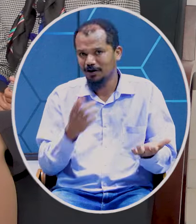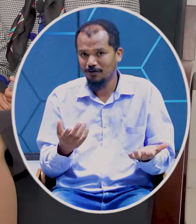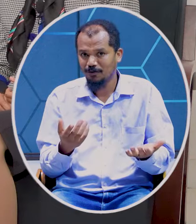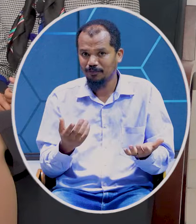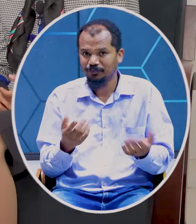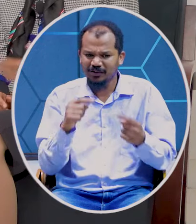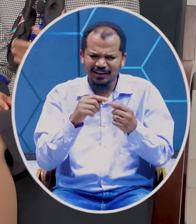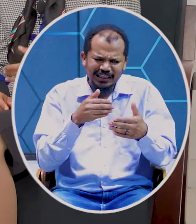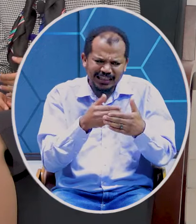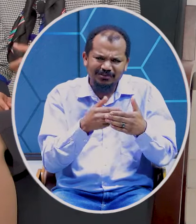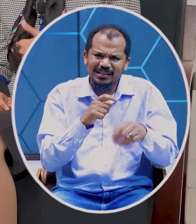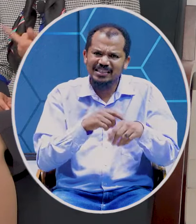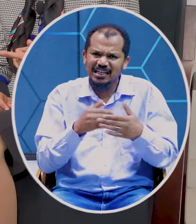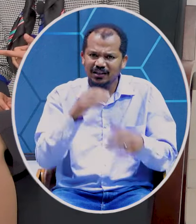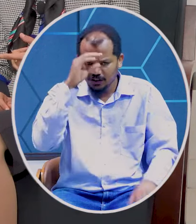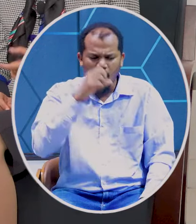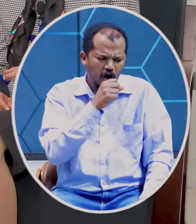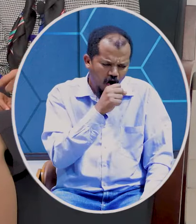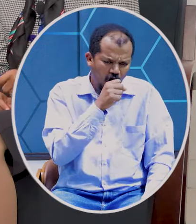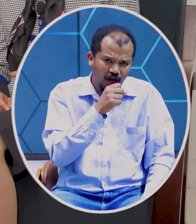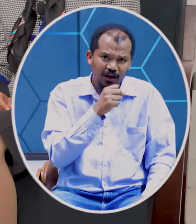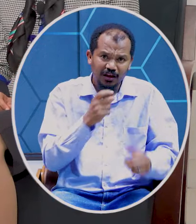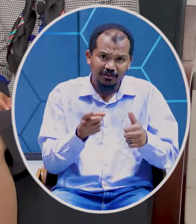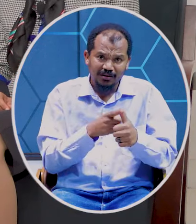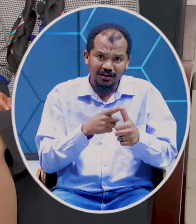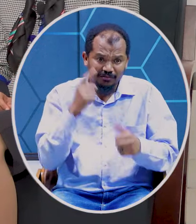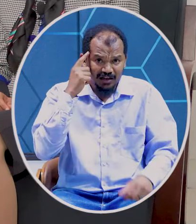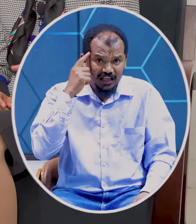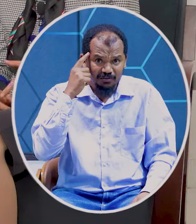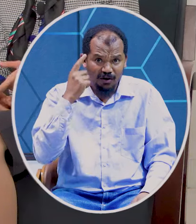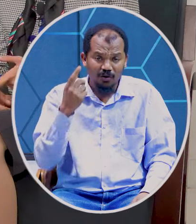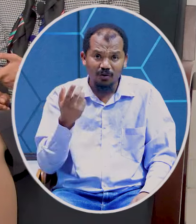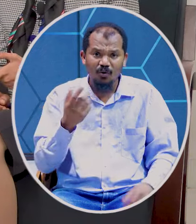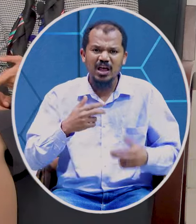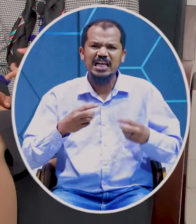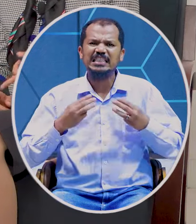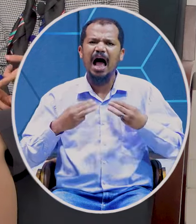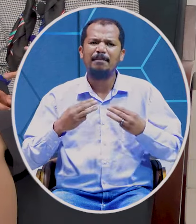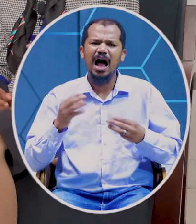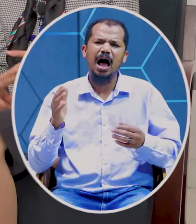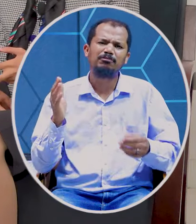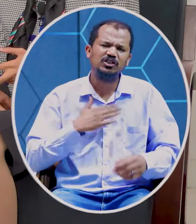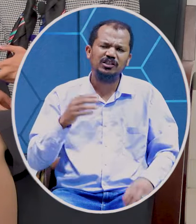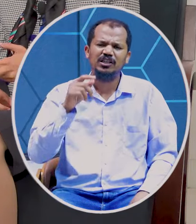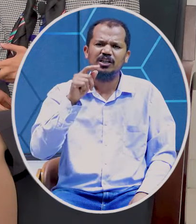ነውና እስከ ቅርብ ጊዜ ድረስ ሰዎች ሲያሰላቸው የመጀመሪያ የምናስበው ነገር ወይ የሳምባ ምች ኒሞኒያ ወይ ቲበርክሎሲስ